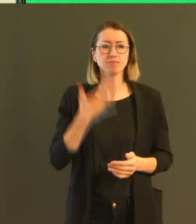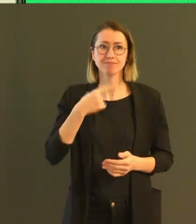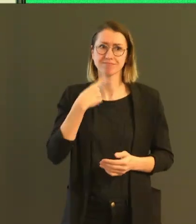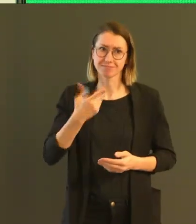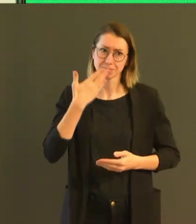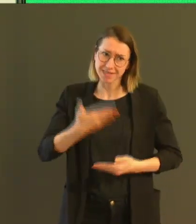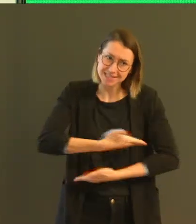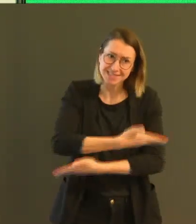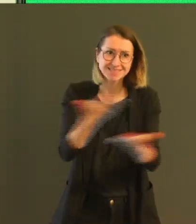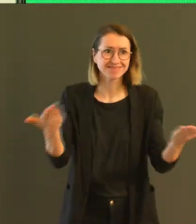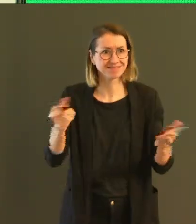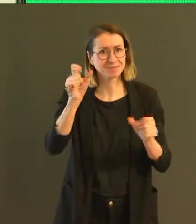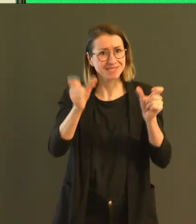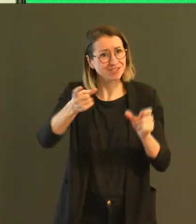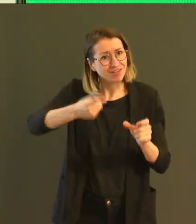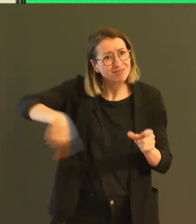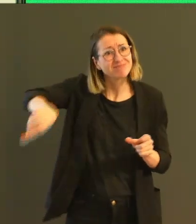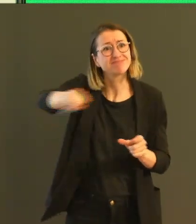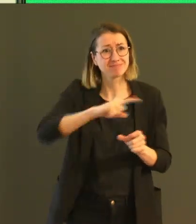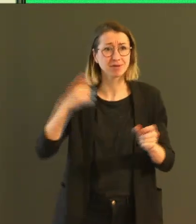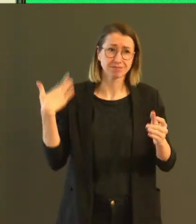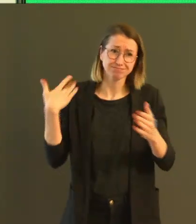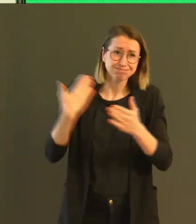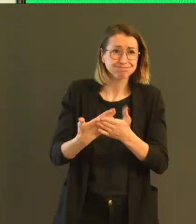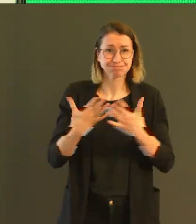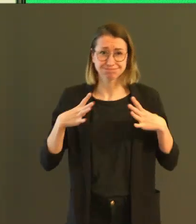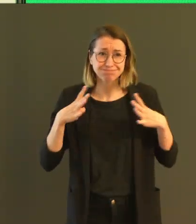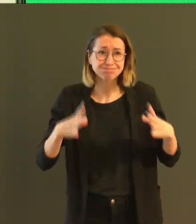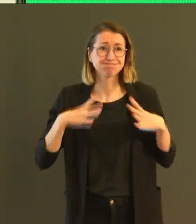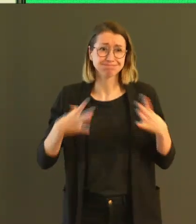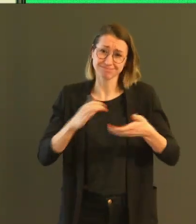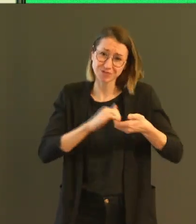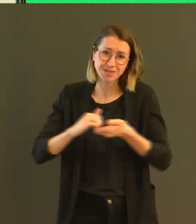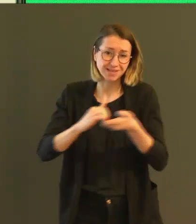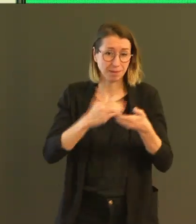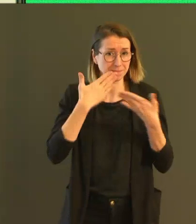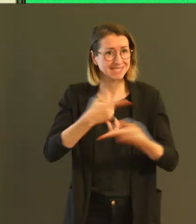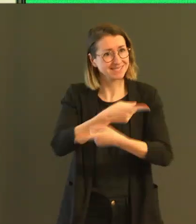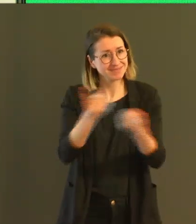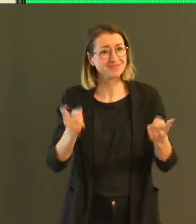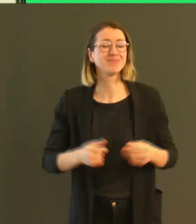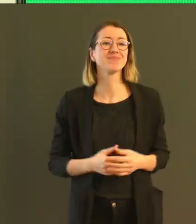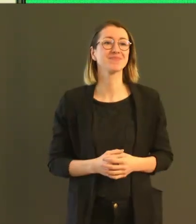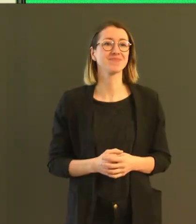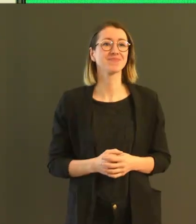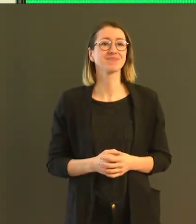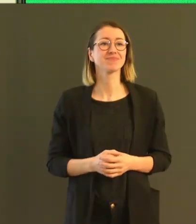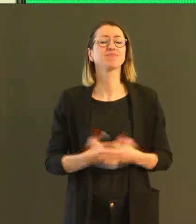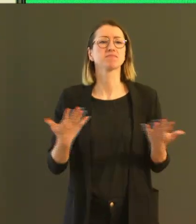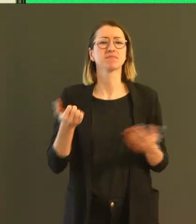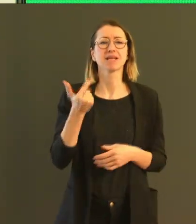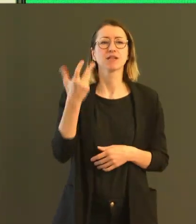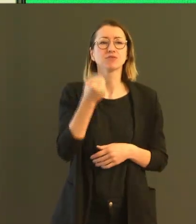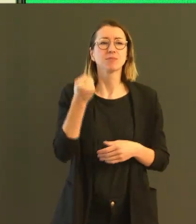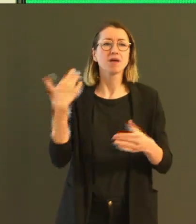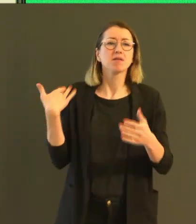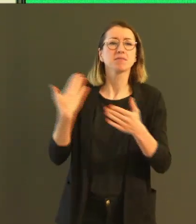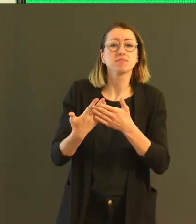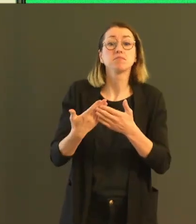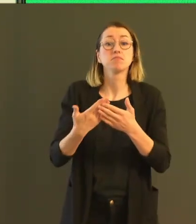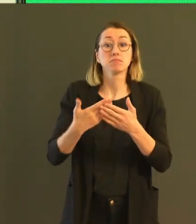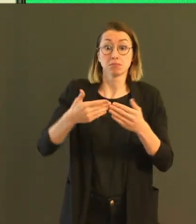ou d'une autre et ont contribué dans les prochaines semaines et dans les prochains mois cette solidarité sera